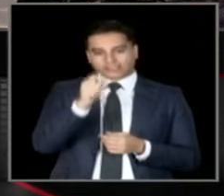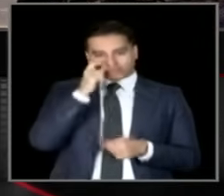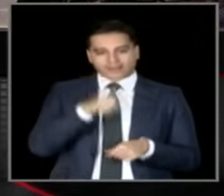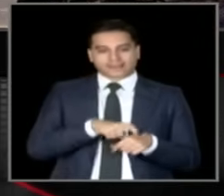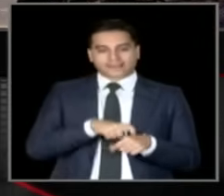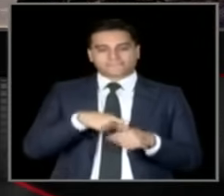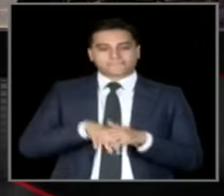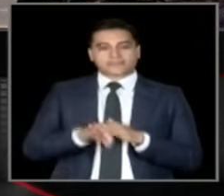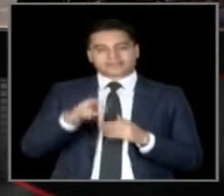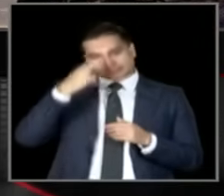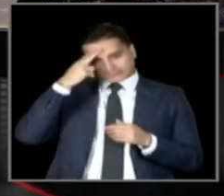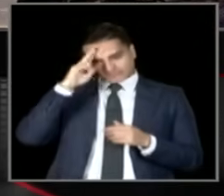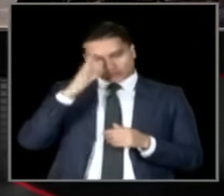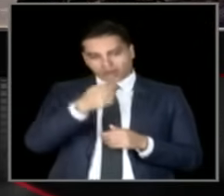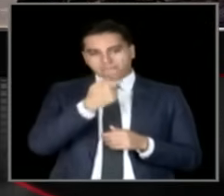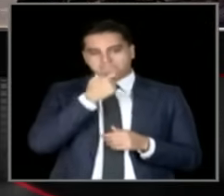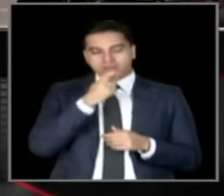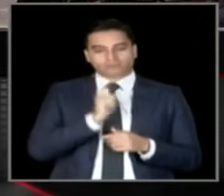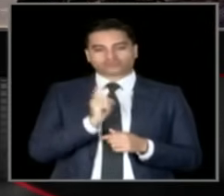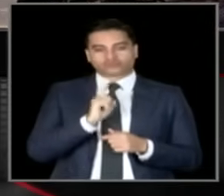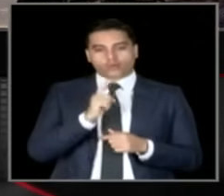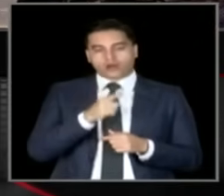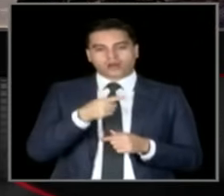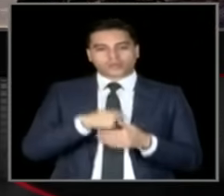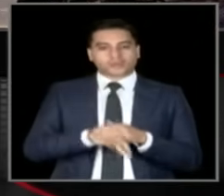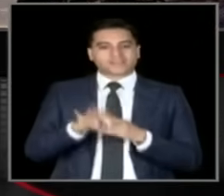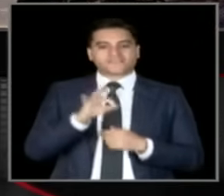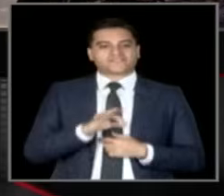جنسيته؟ ومش بريطاني،